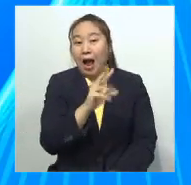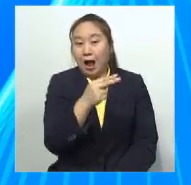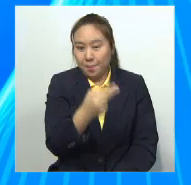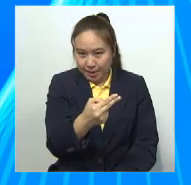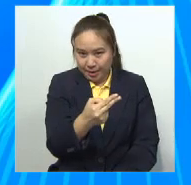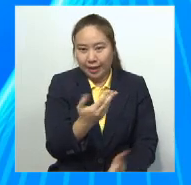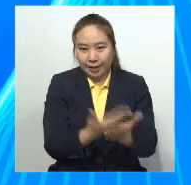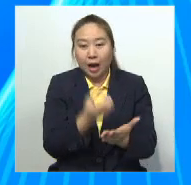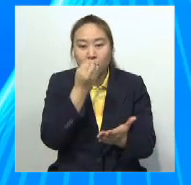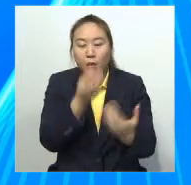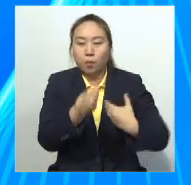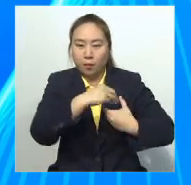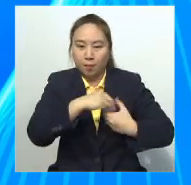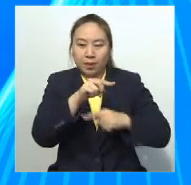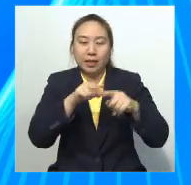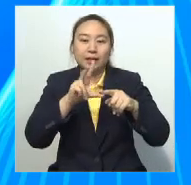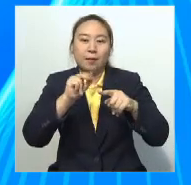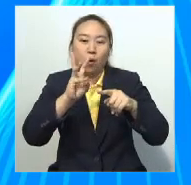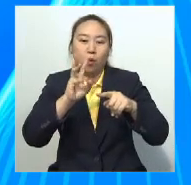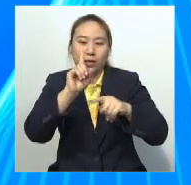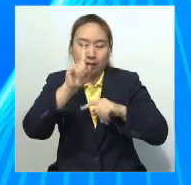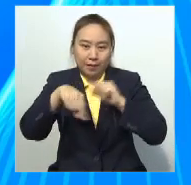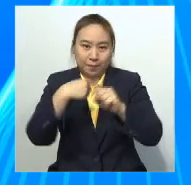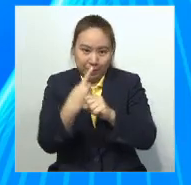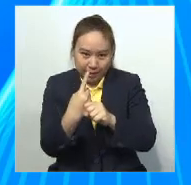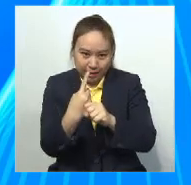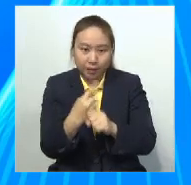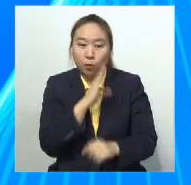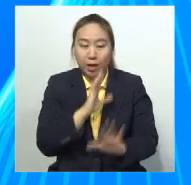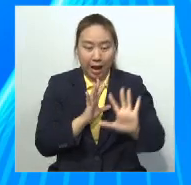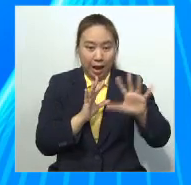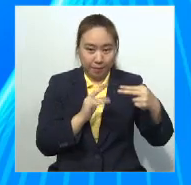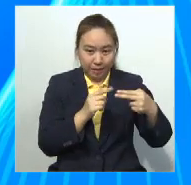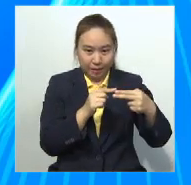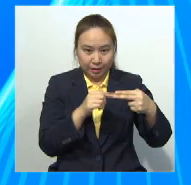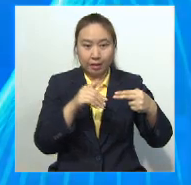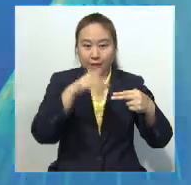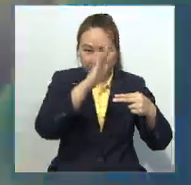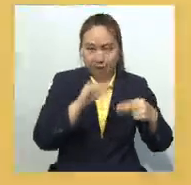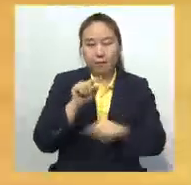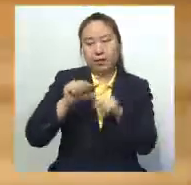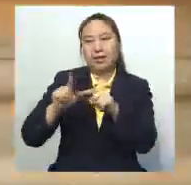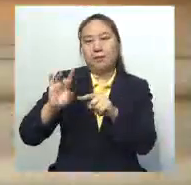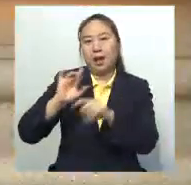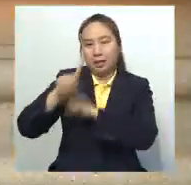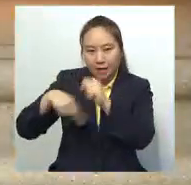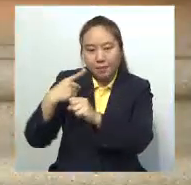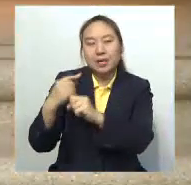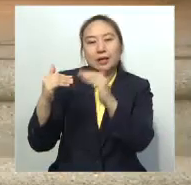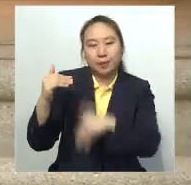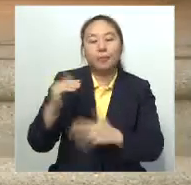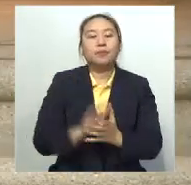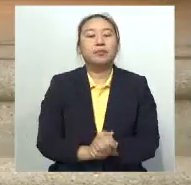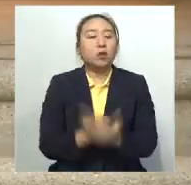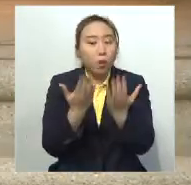ได้ไม่เกินร้อยละ36ต่อปีส่วนที่เกินกว่า 50,000 บาทไม่เกินร้อยละ28ต่อปี สำหรับประชา